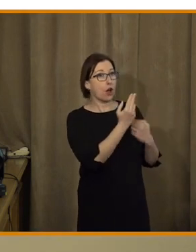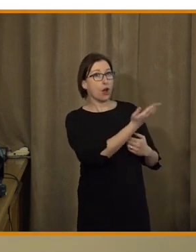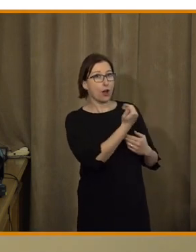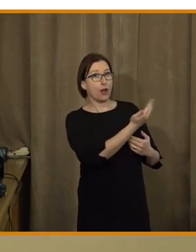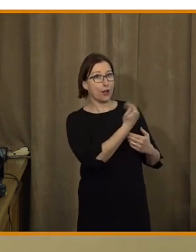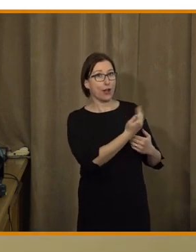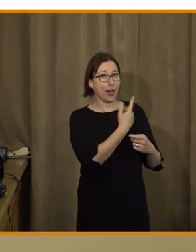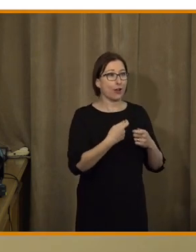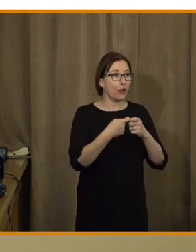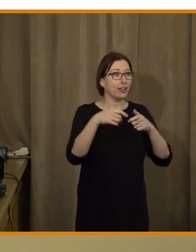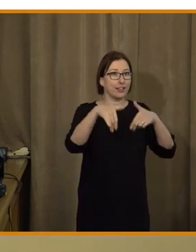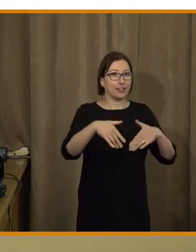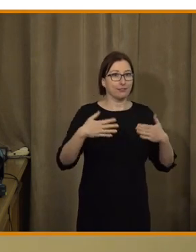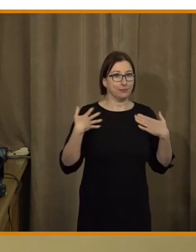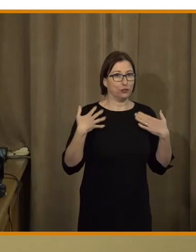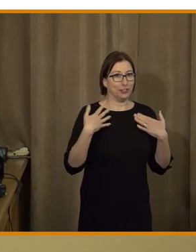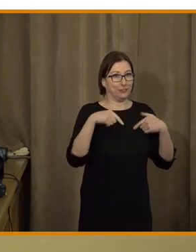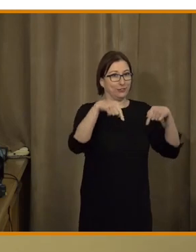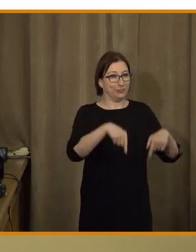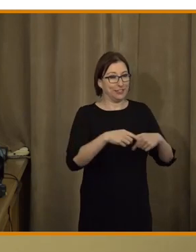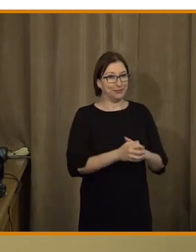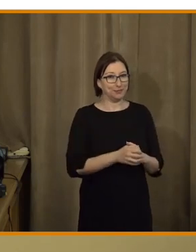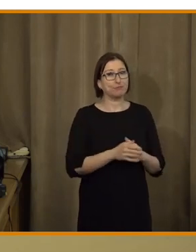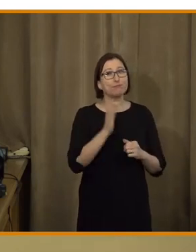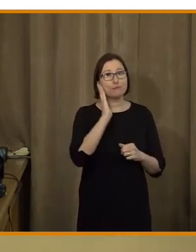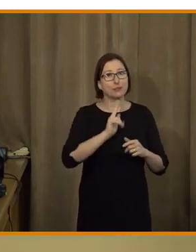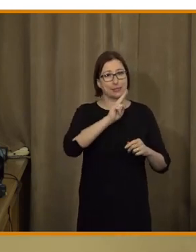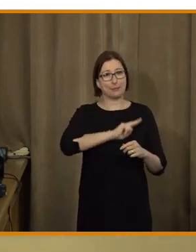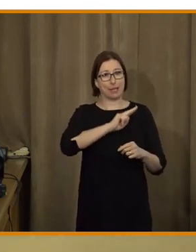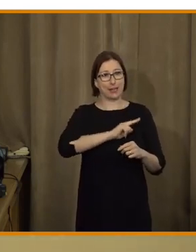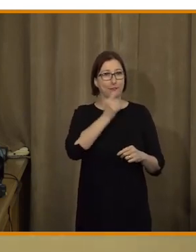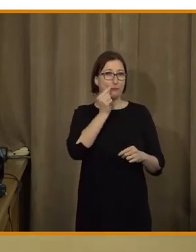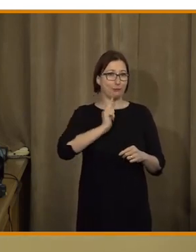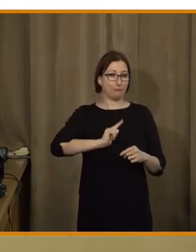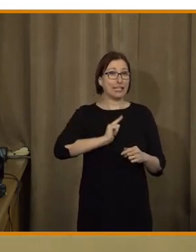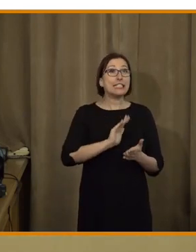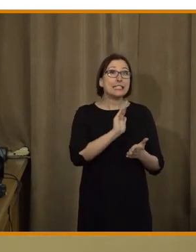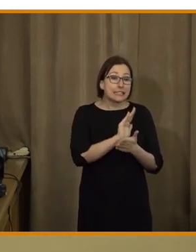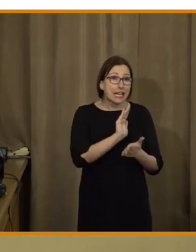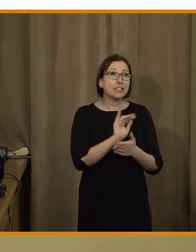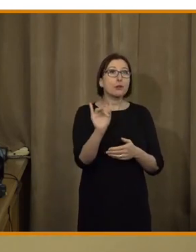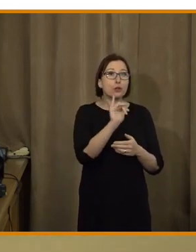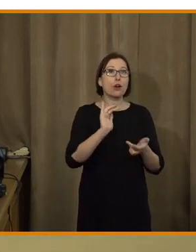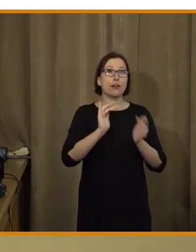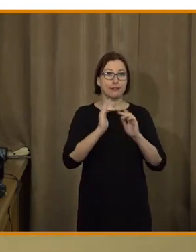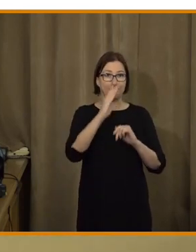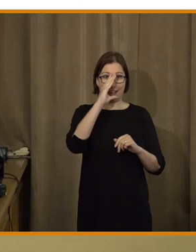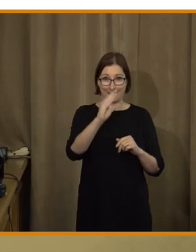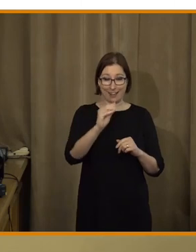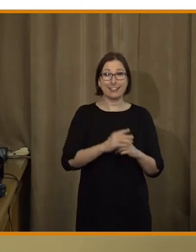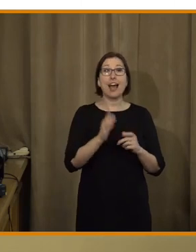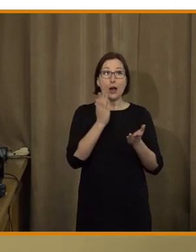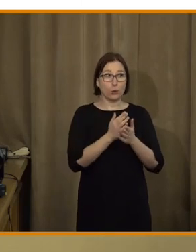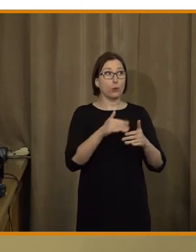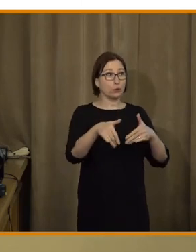pomalu i naše kolegy, kteří jsou před sálí, tak mějte trošku trpělivosti. Zatím tedy pro ty, co jste online a pro ty, co